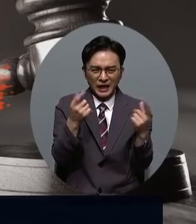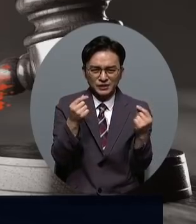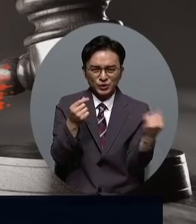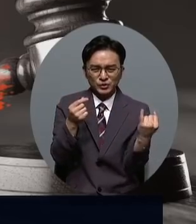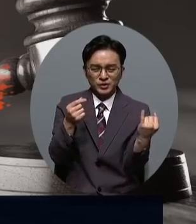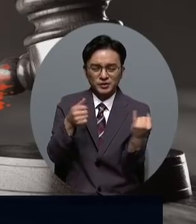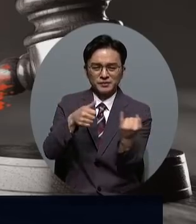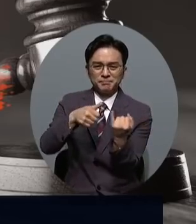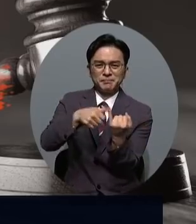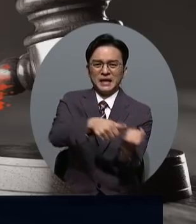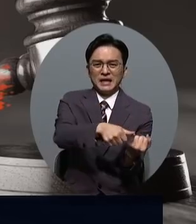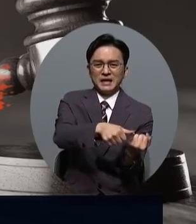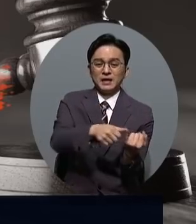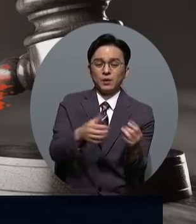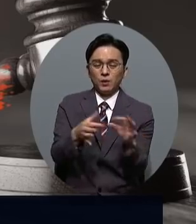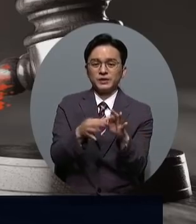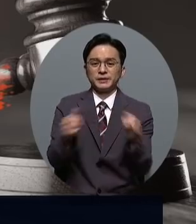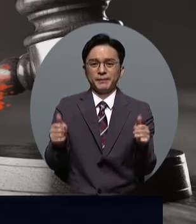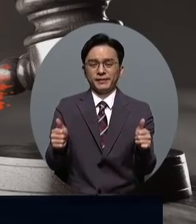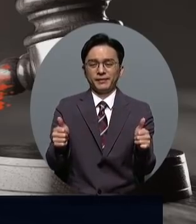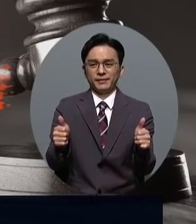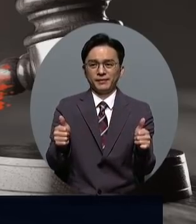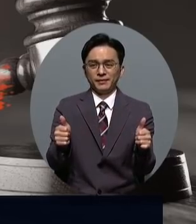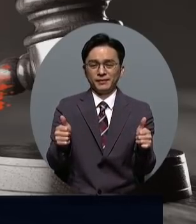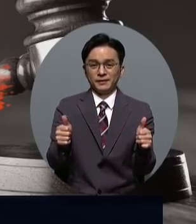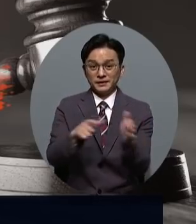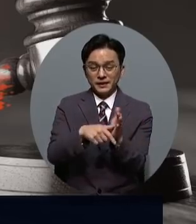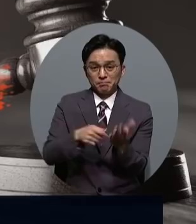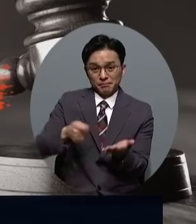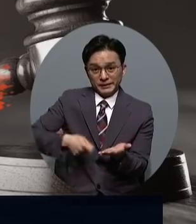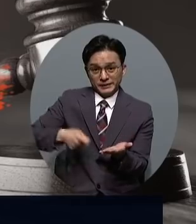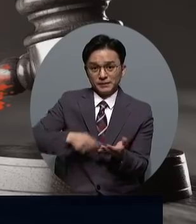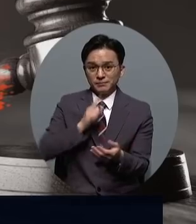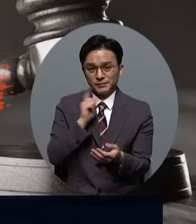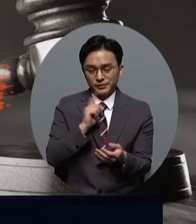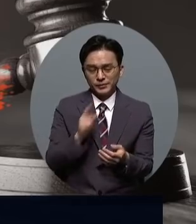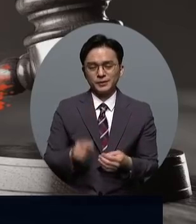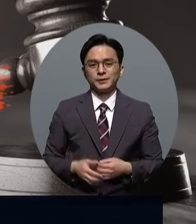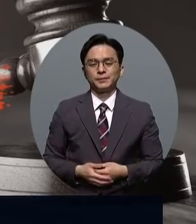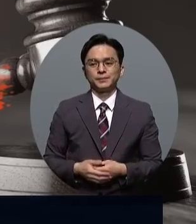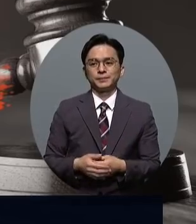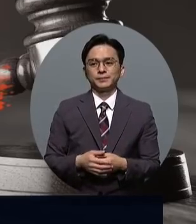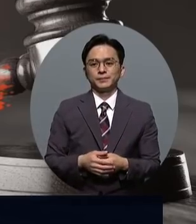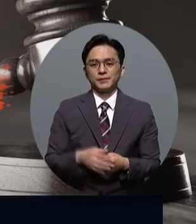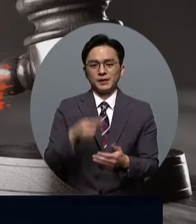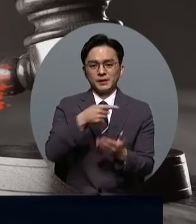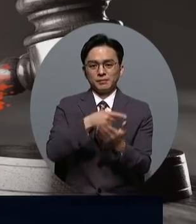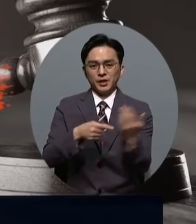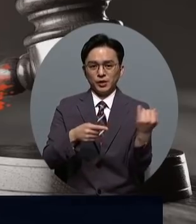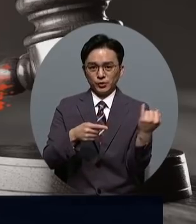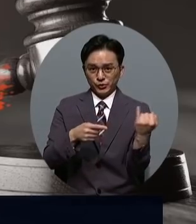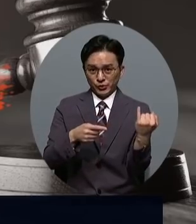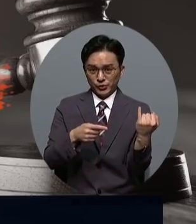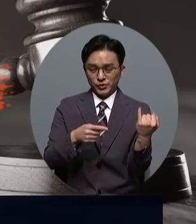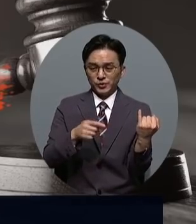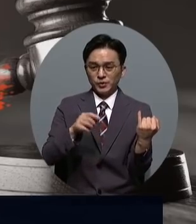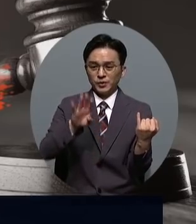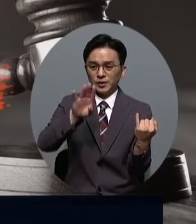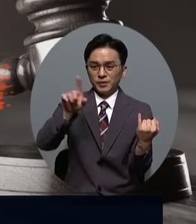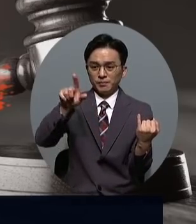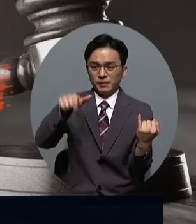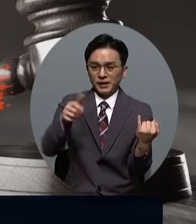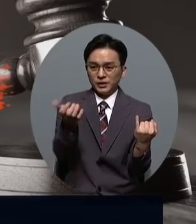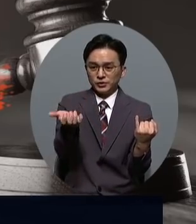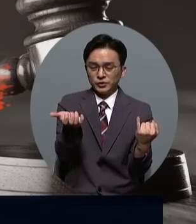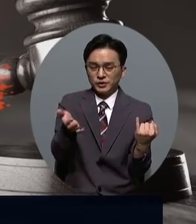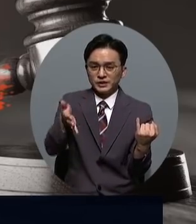피해자의 재판과 피고인의 재판 과정에 재판부가 이런 이야기를 하는 거죠. 어떤 이야기를 하는가 하면 피해자가 박 전 시장의